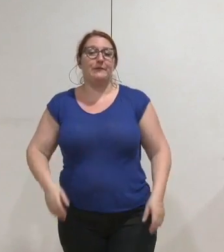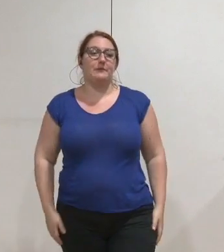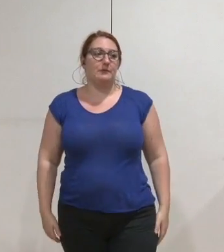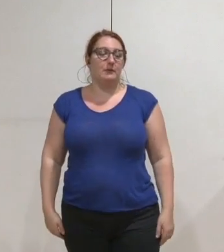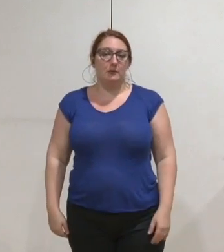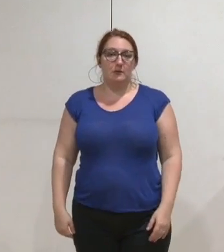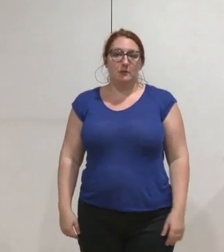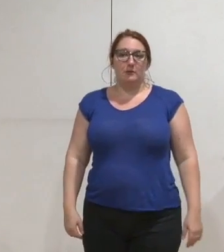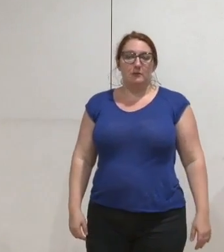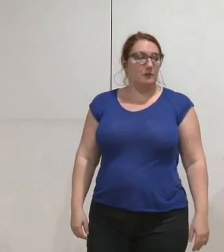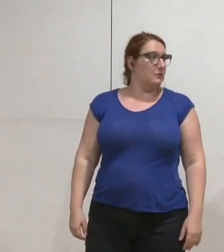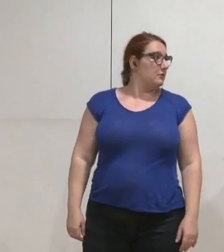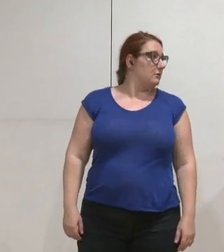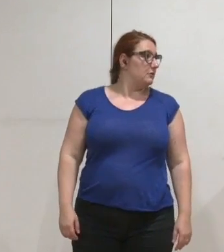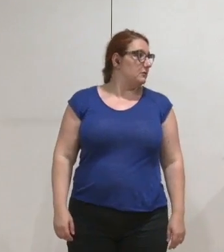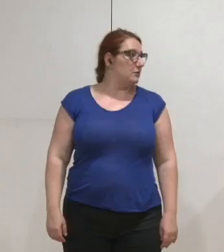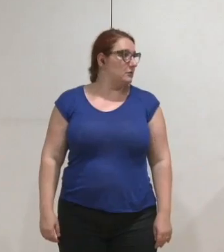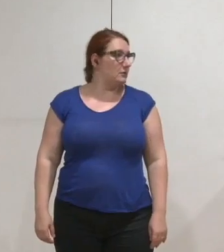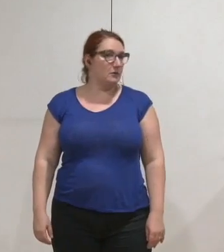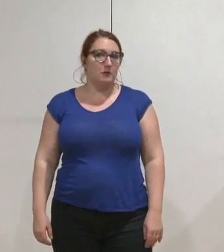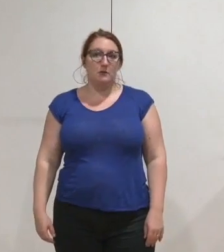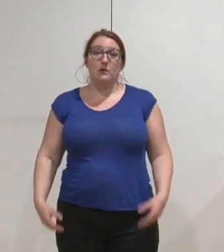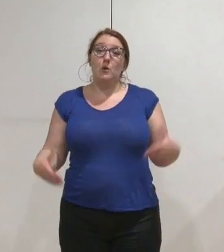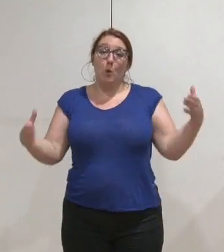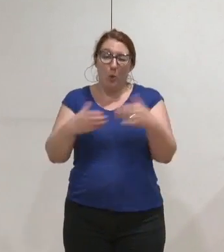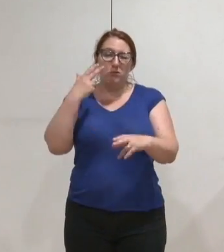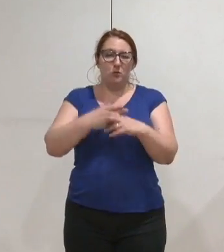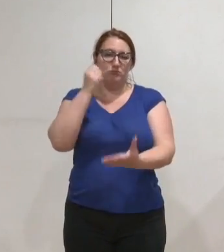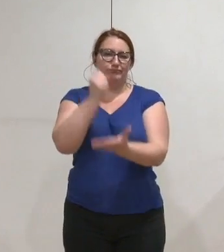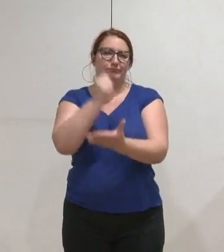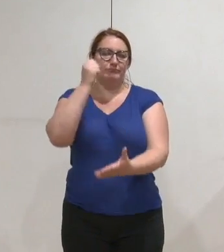mettez le nom de du groupe